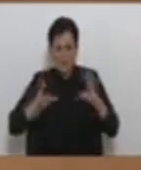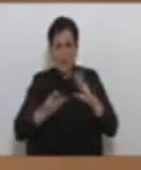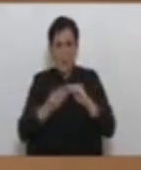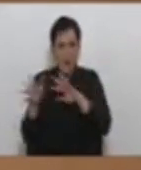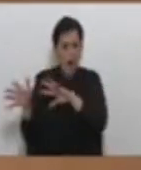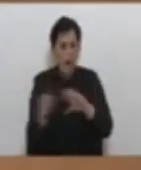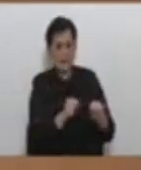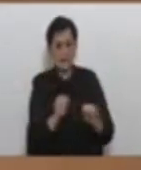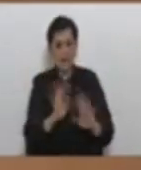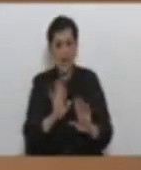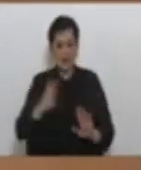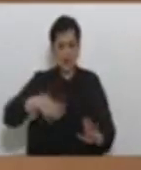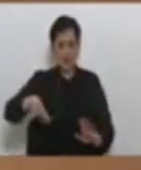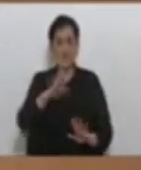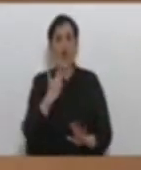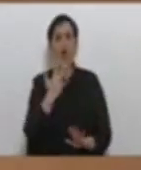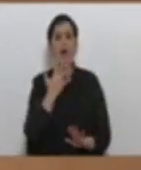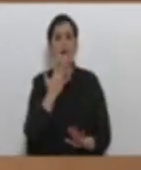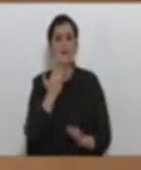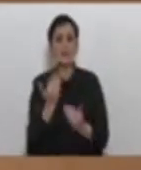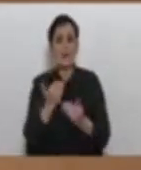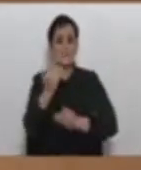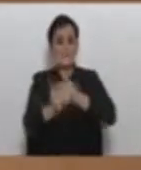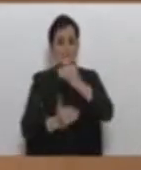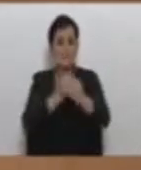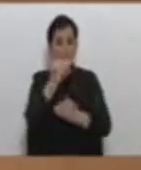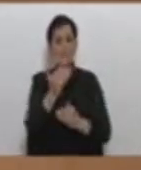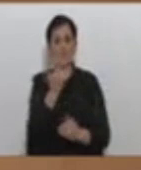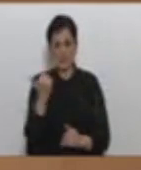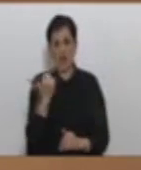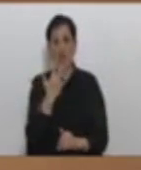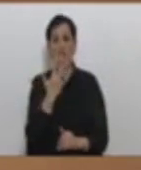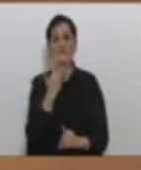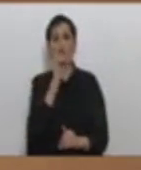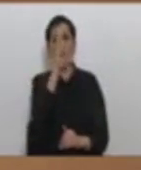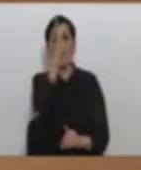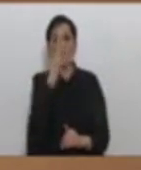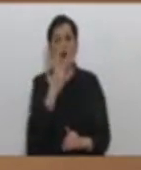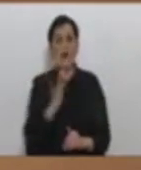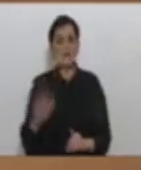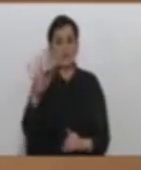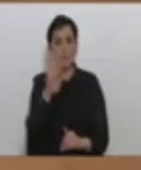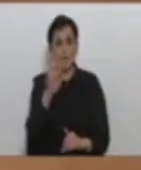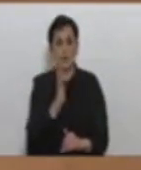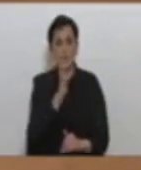ამ ქვეყანას ევროპული პერსპექტივა და ევროპული მომავალი.